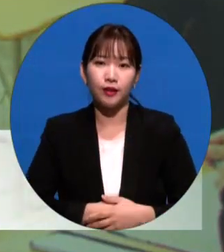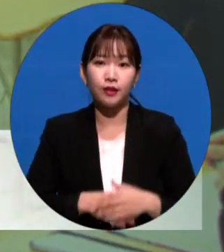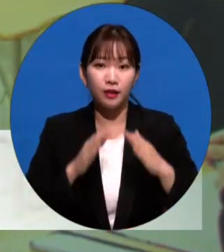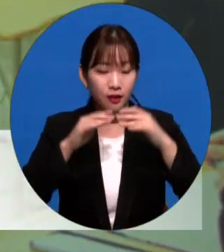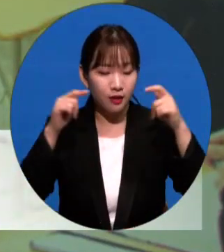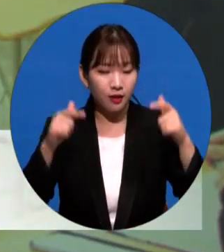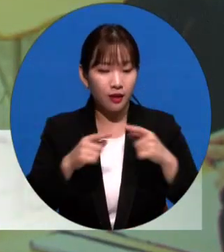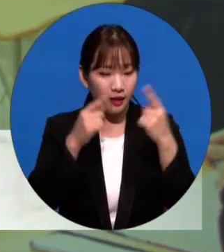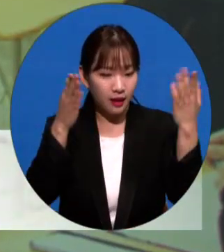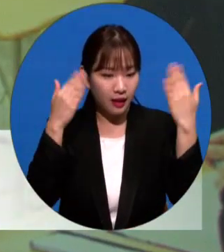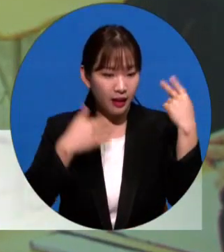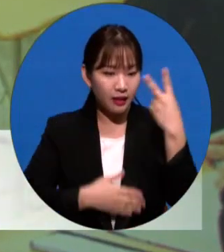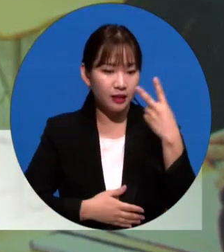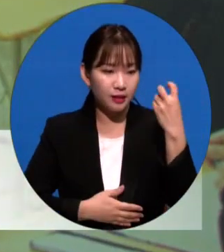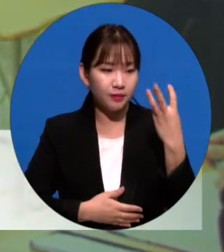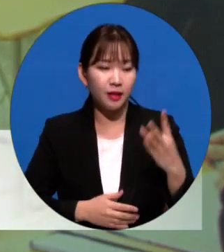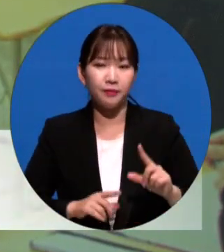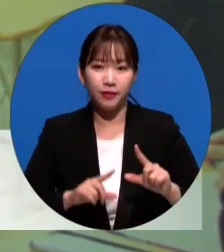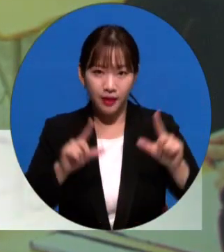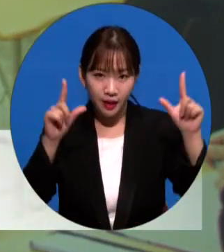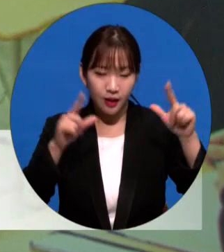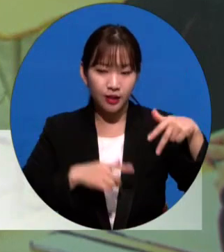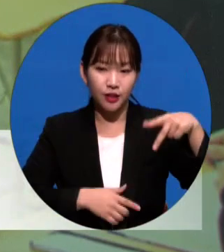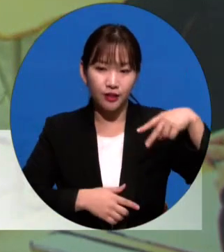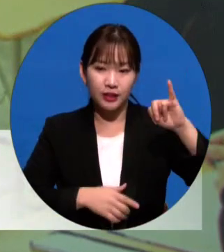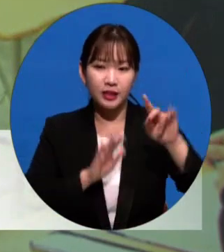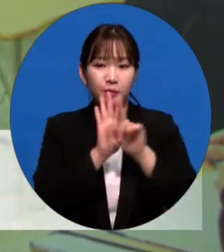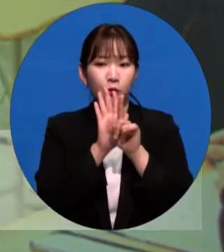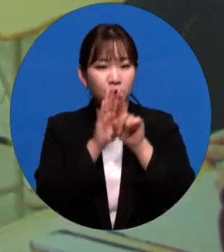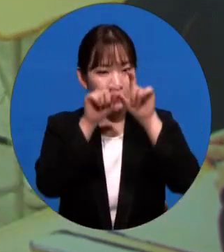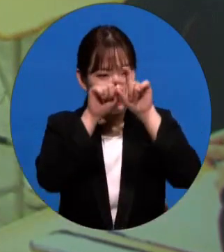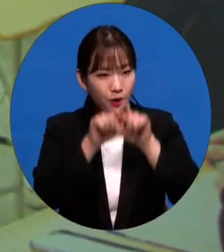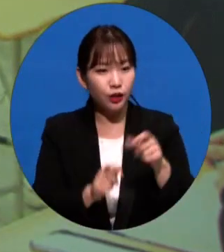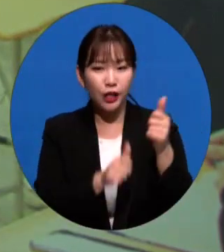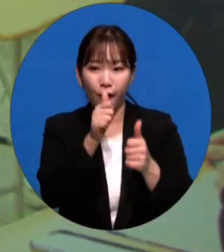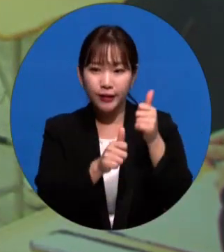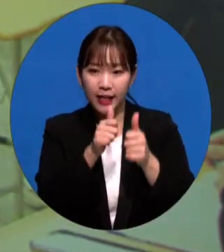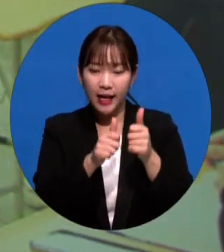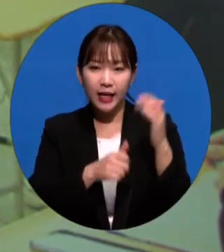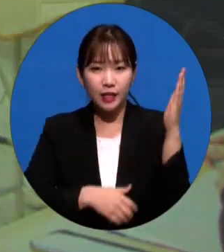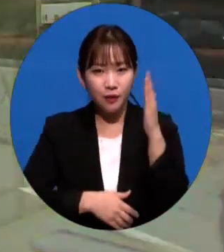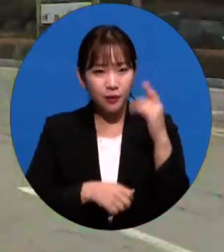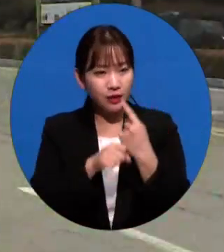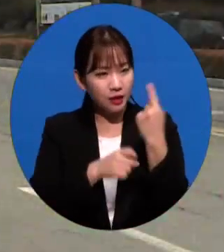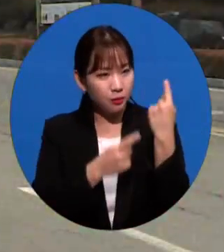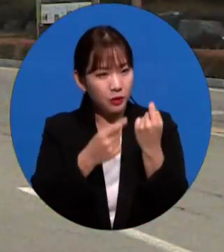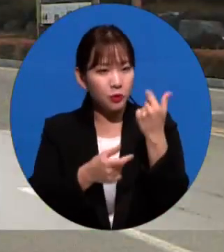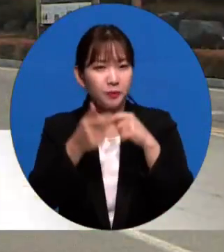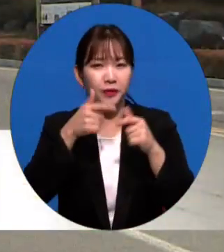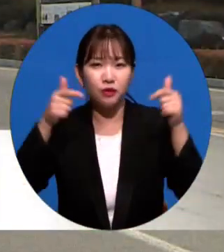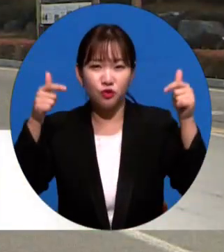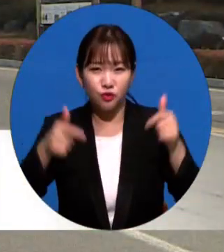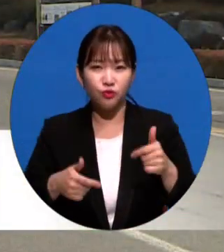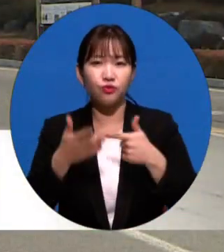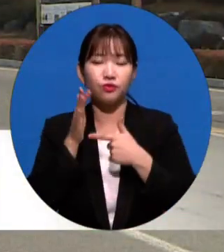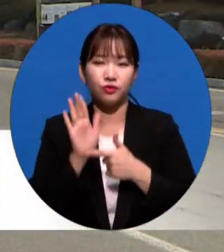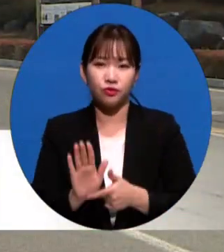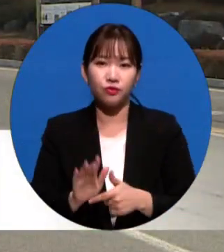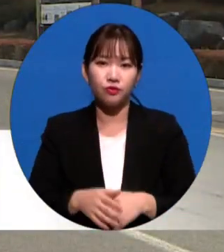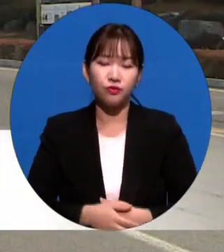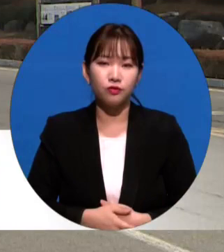전남 지역 대학 2023학년도 정시 모집 평균 경쟁률이 지난해보다 소폭 하락한 것으로